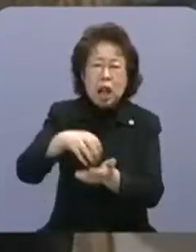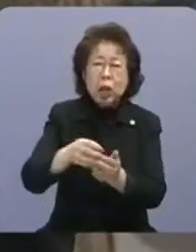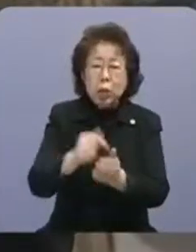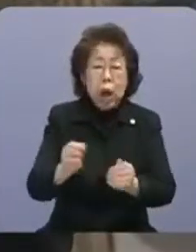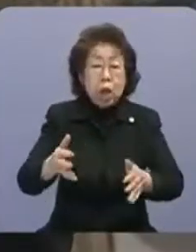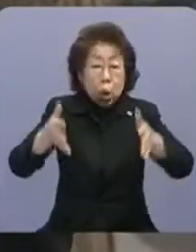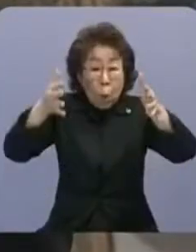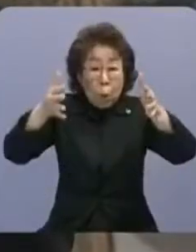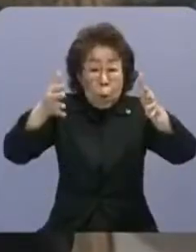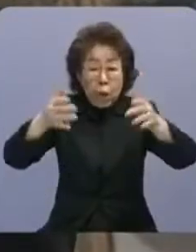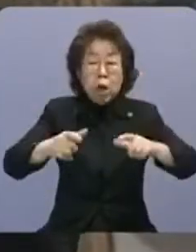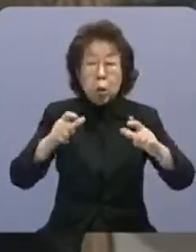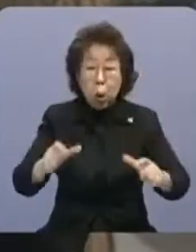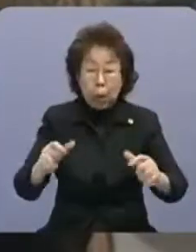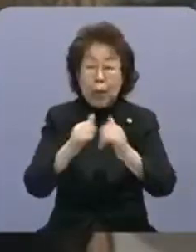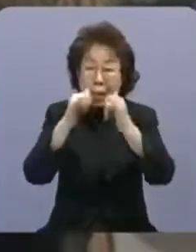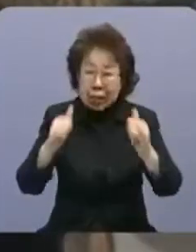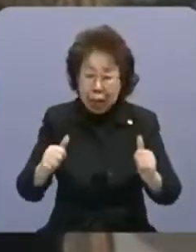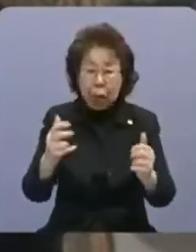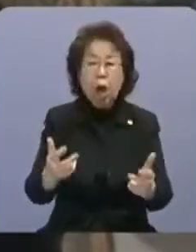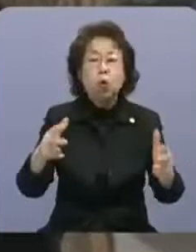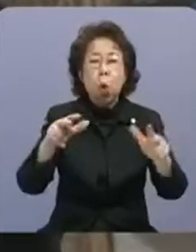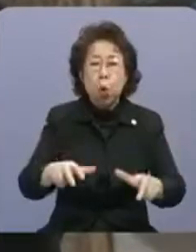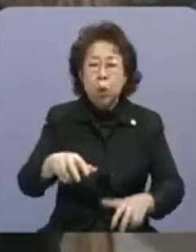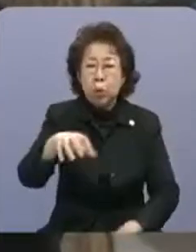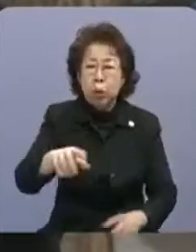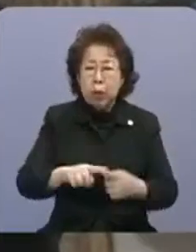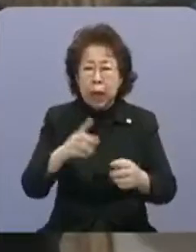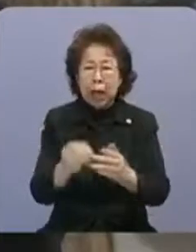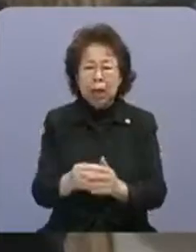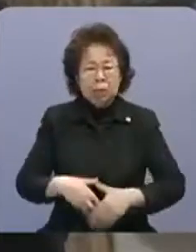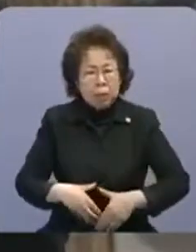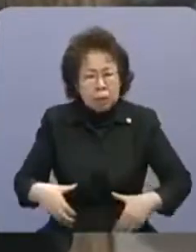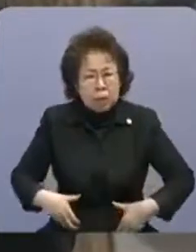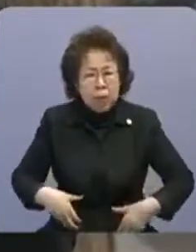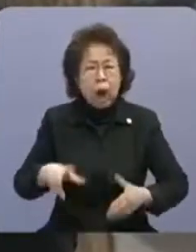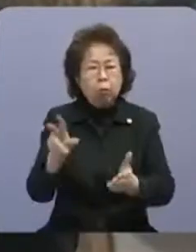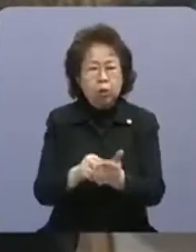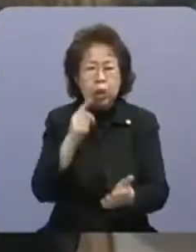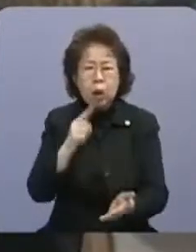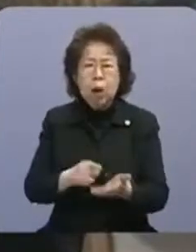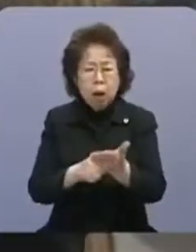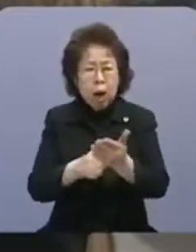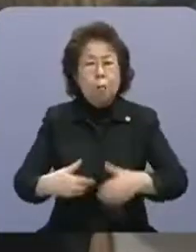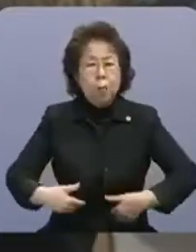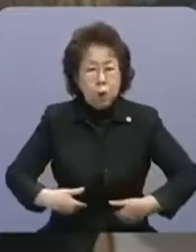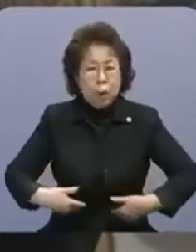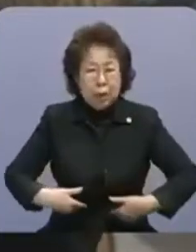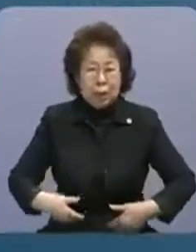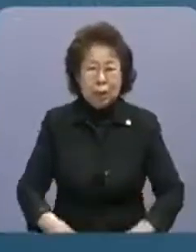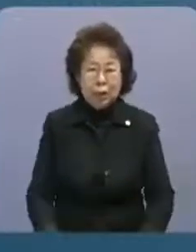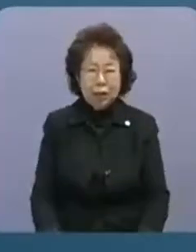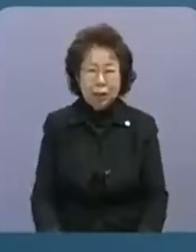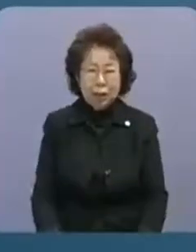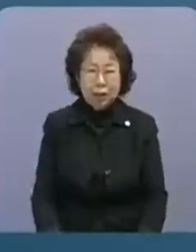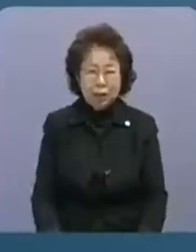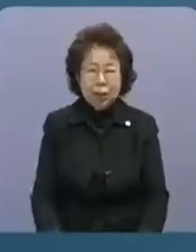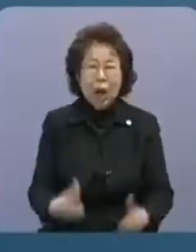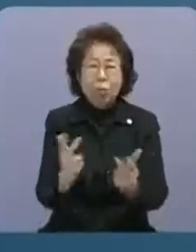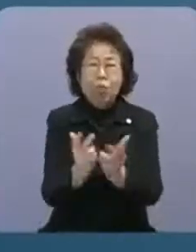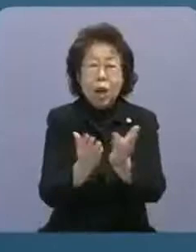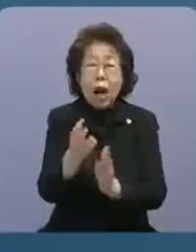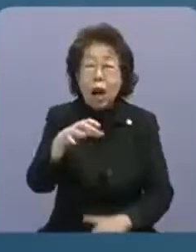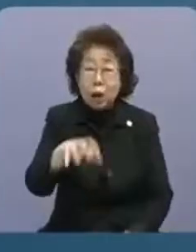라든가 그리고 지역사회 공헌 이라든가 이런 부분들에 대한 좀 적극적인 어제 기대를 좀 필요하지 않겠는가 선언합니다 북항재개발